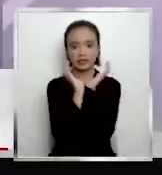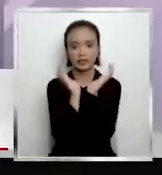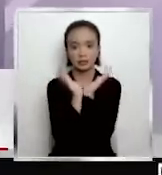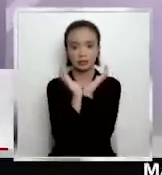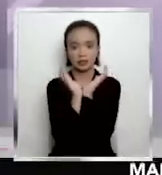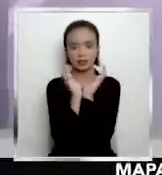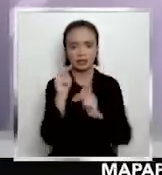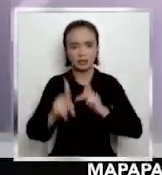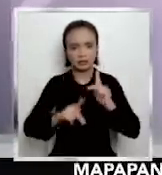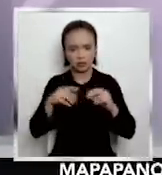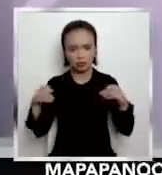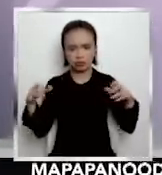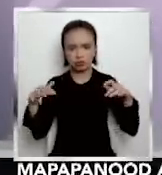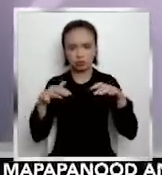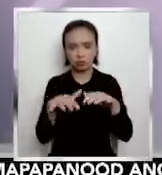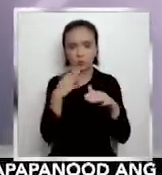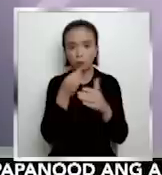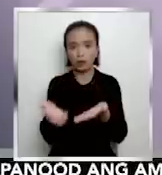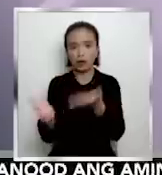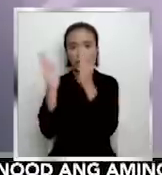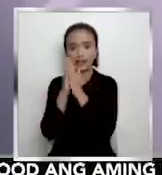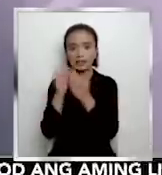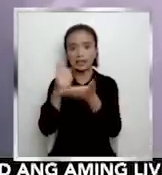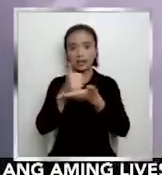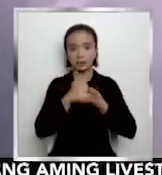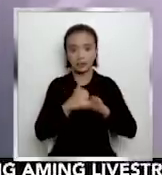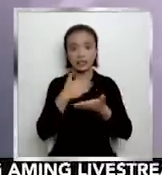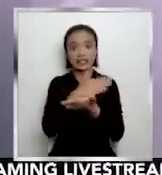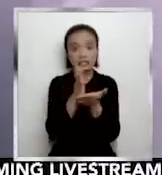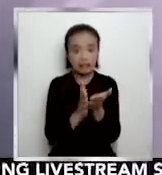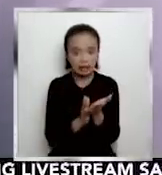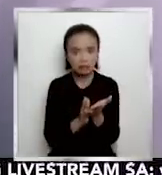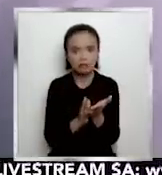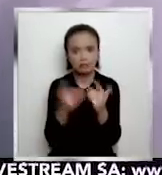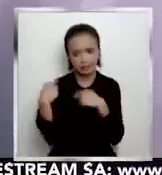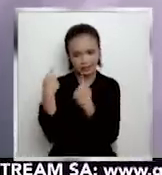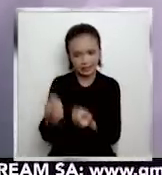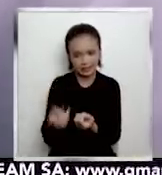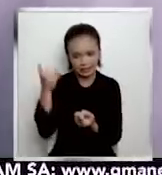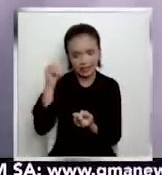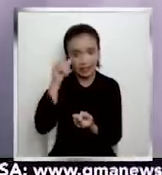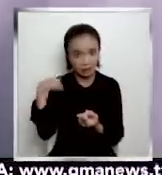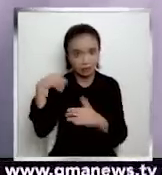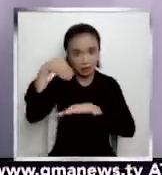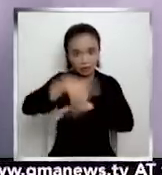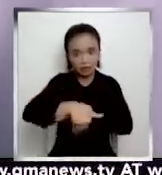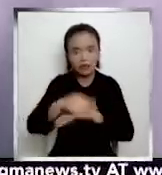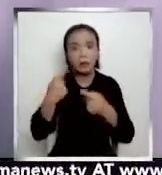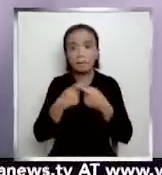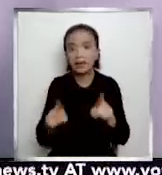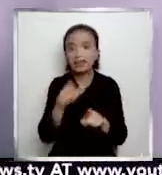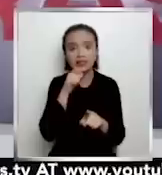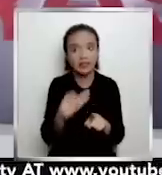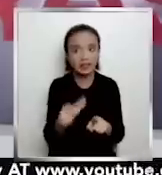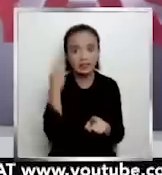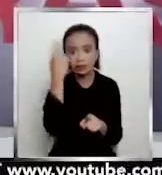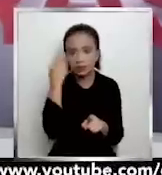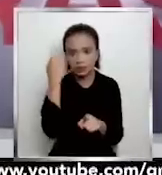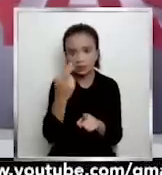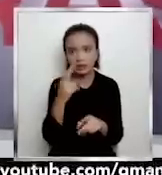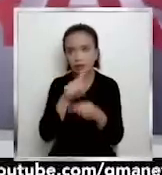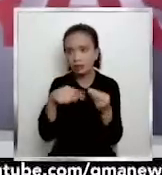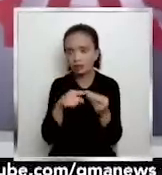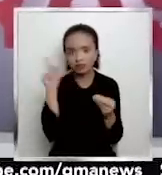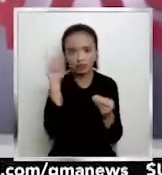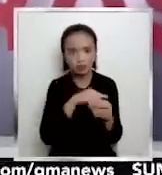ng tulong. Kagabi pa ang ilan sa kanila pero hindi yan dahil sa may nagpakalat ng fake news tungkol sa ayuda. Ang pagtitiis